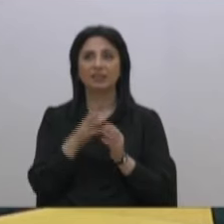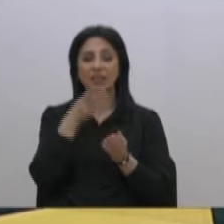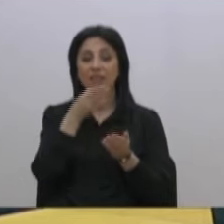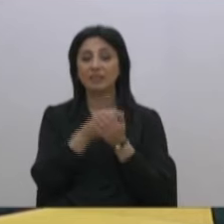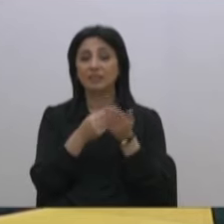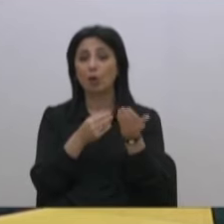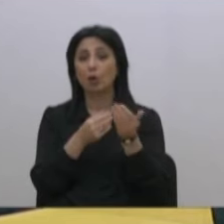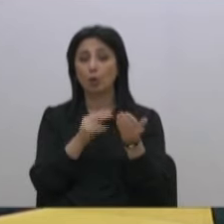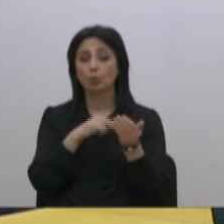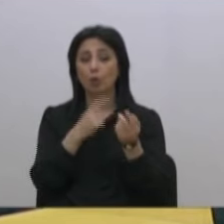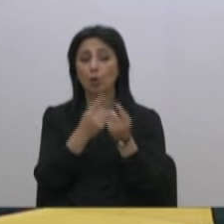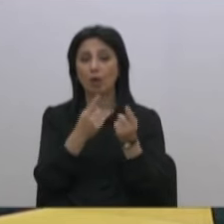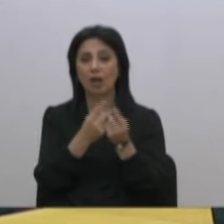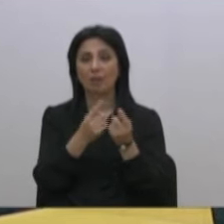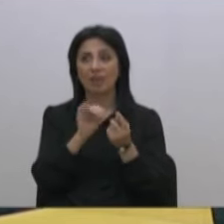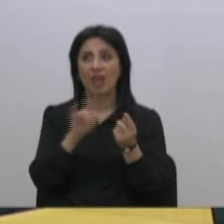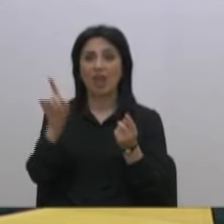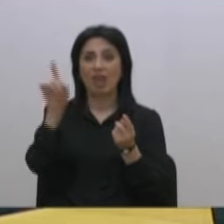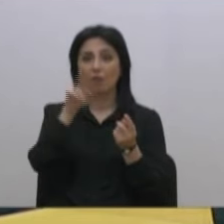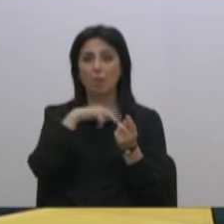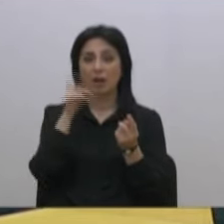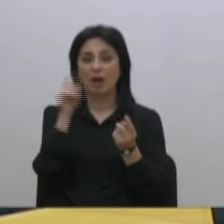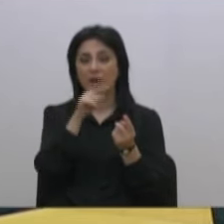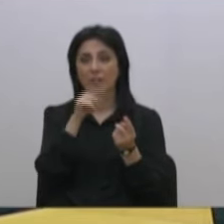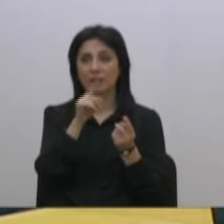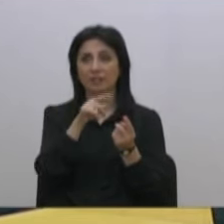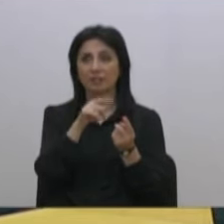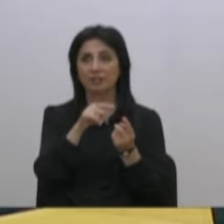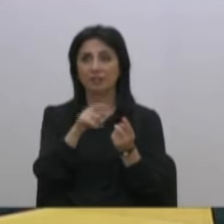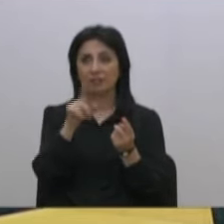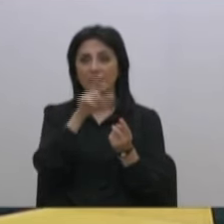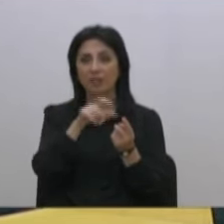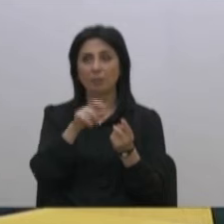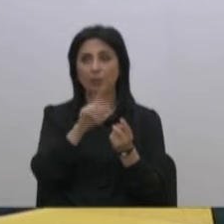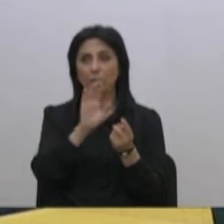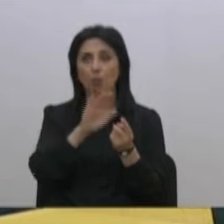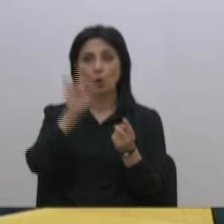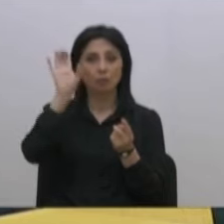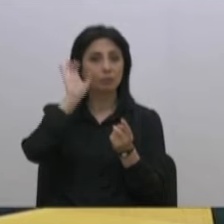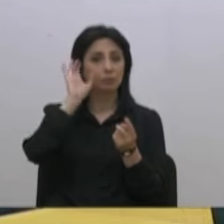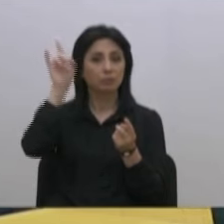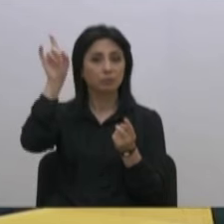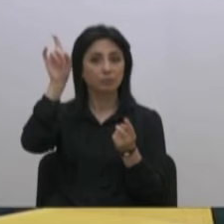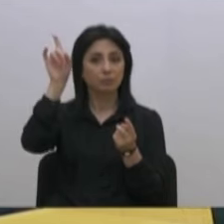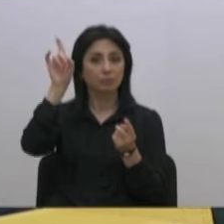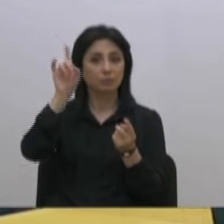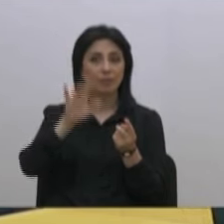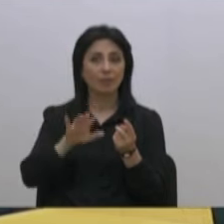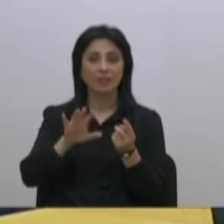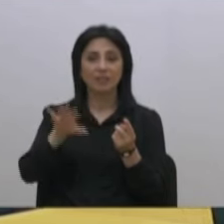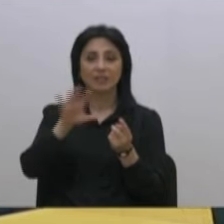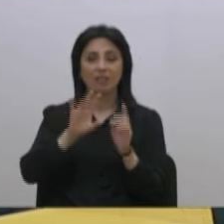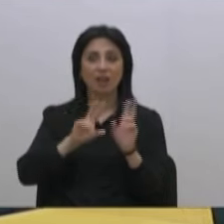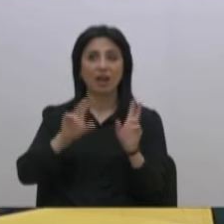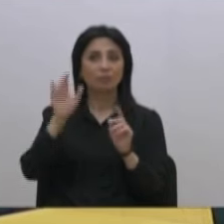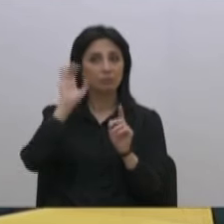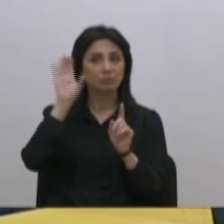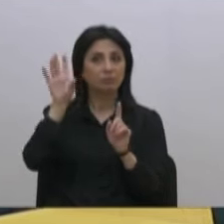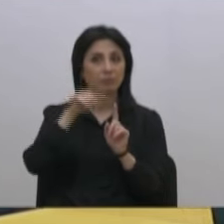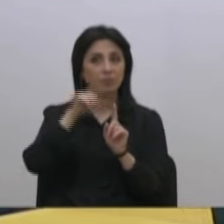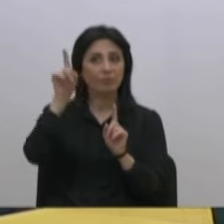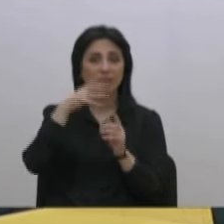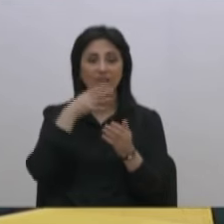საკუთარმა კოლეგებმა ევროპული პარლამენტიდან, ეს ადამიანები ხო მხოლოდ საგარეო განცხადებებს ითვალისწინებენ და